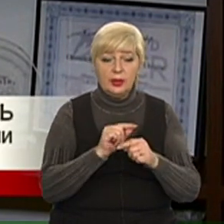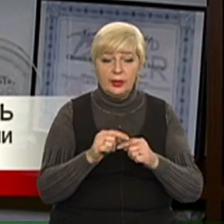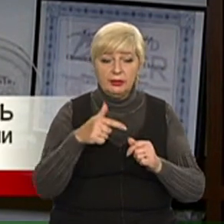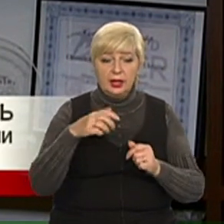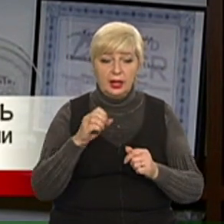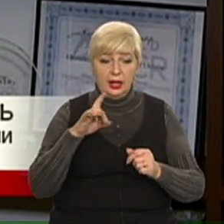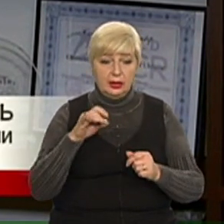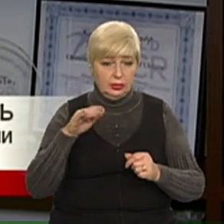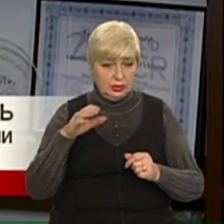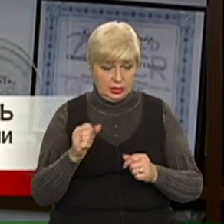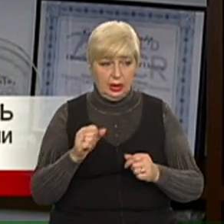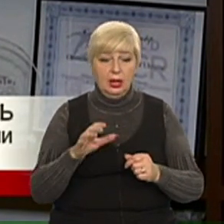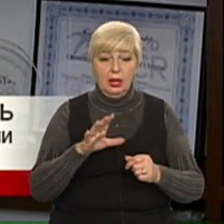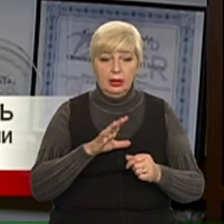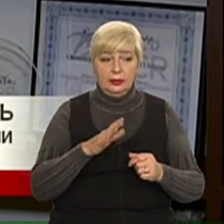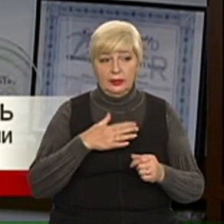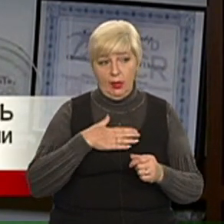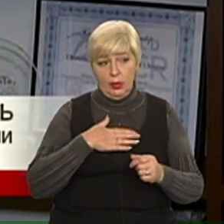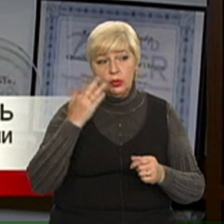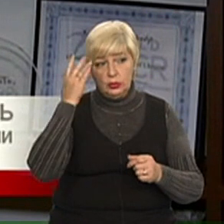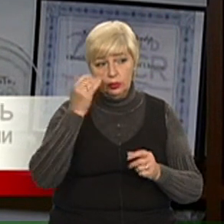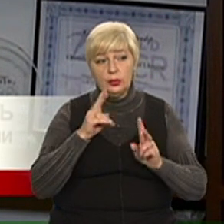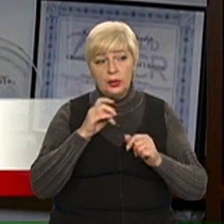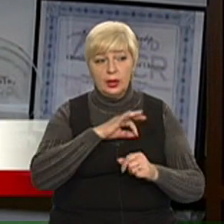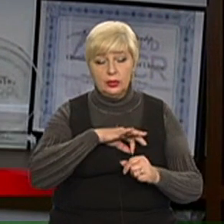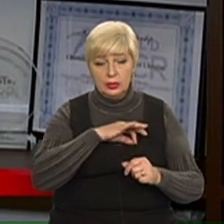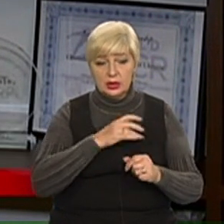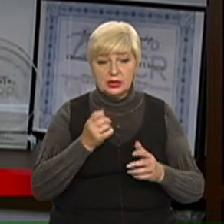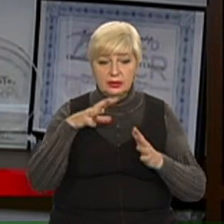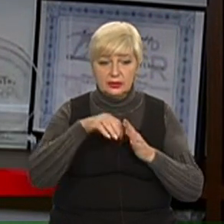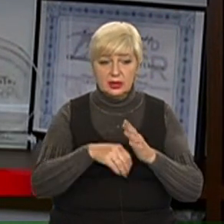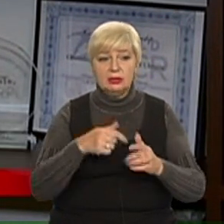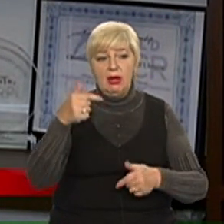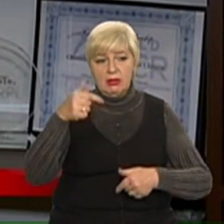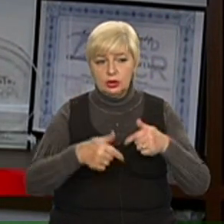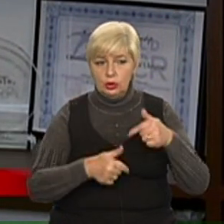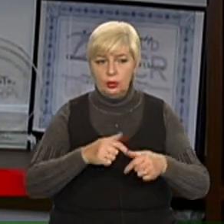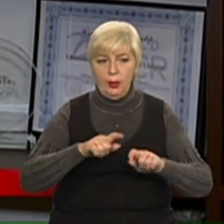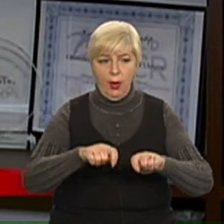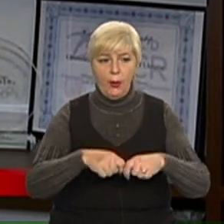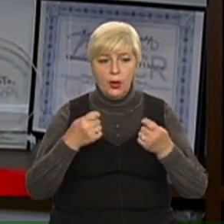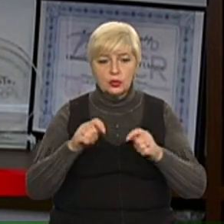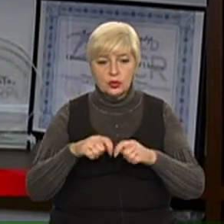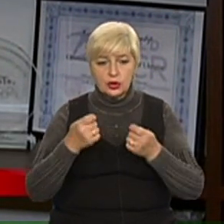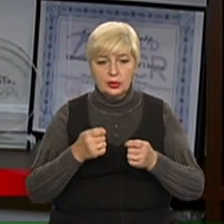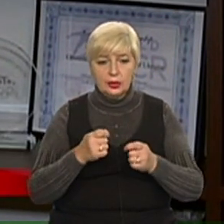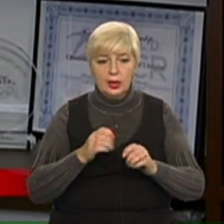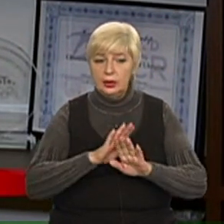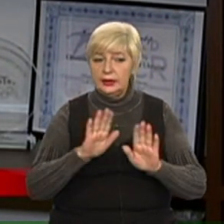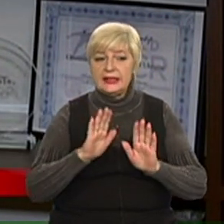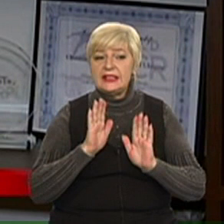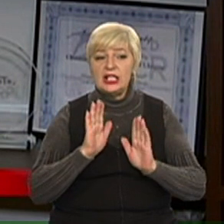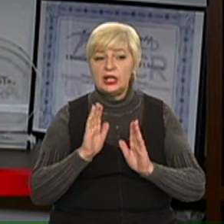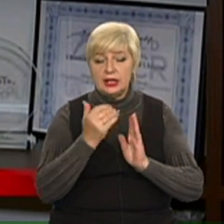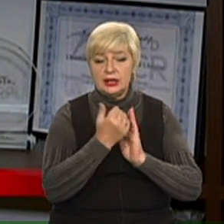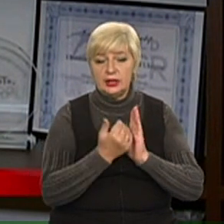була, на мою думку, як юриста, внесена з грубими порушеннями не тільки регламенту